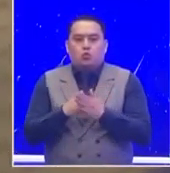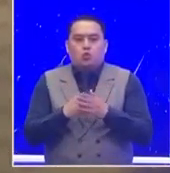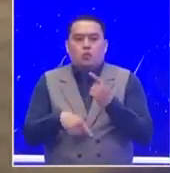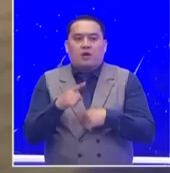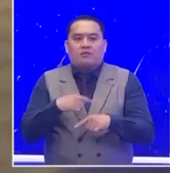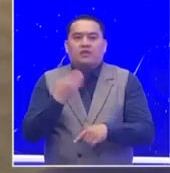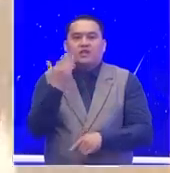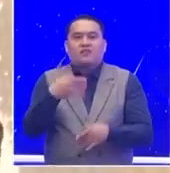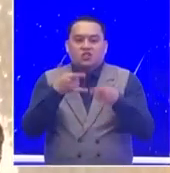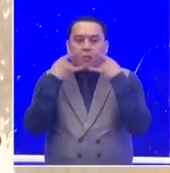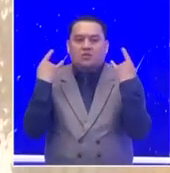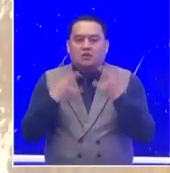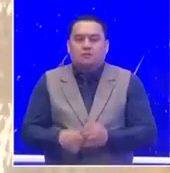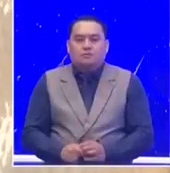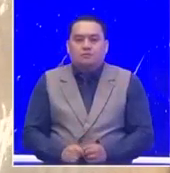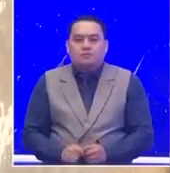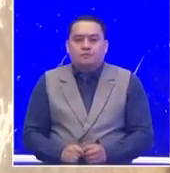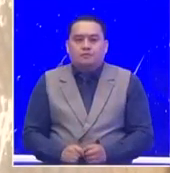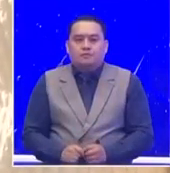ваша маска?